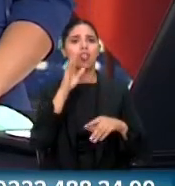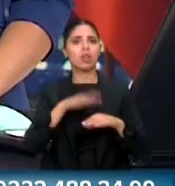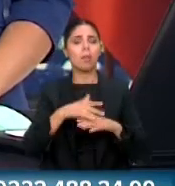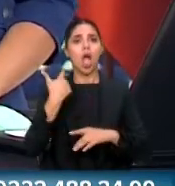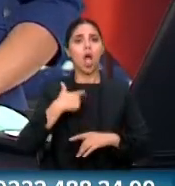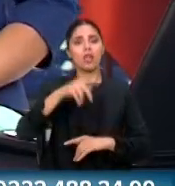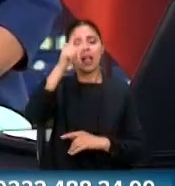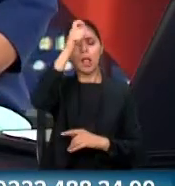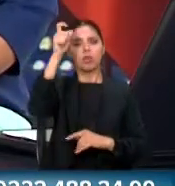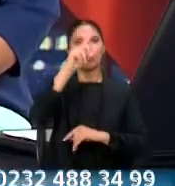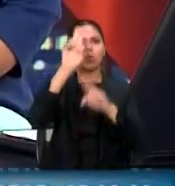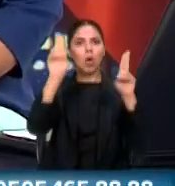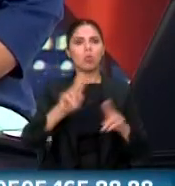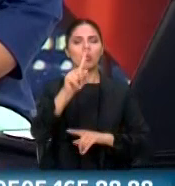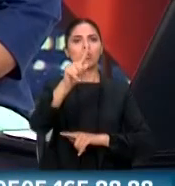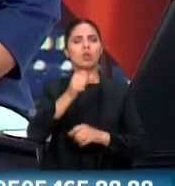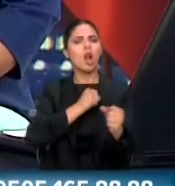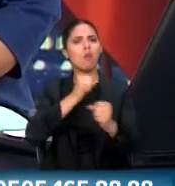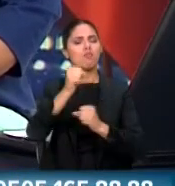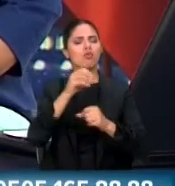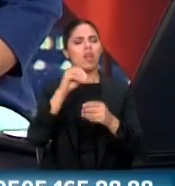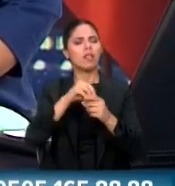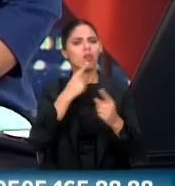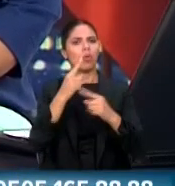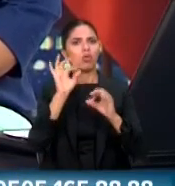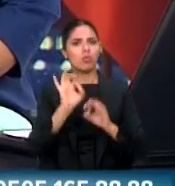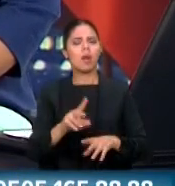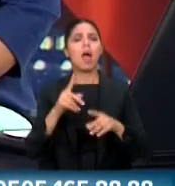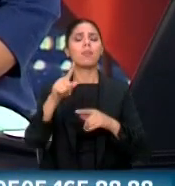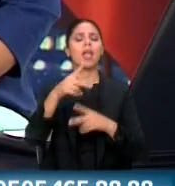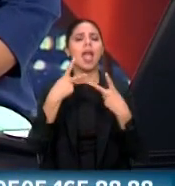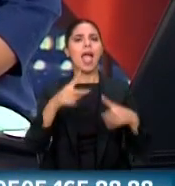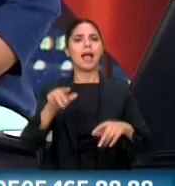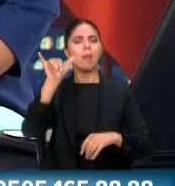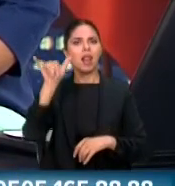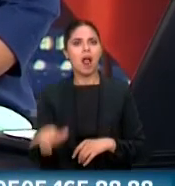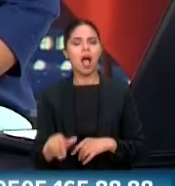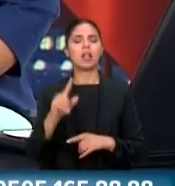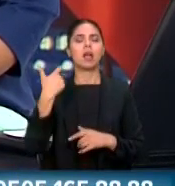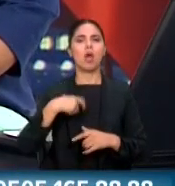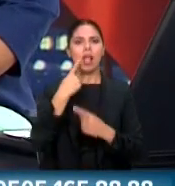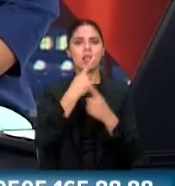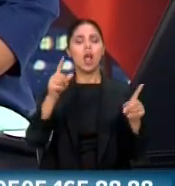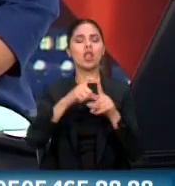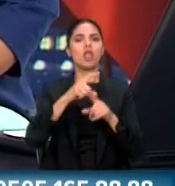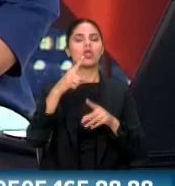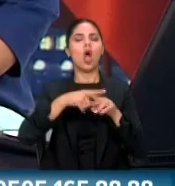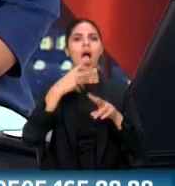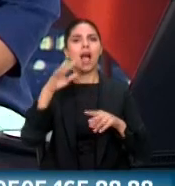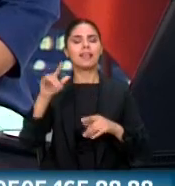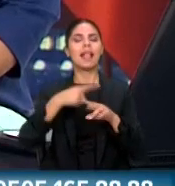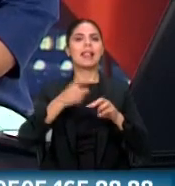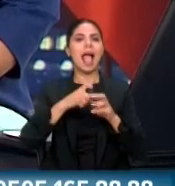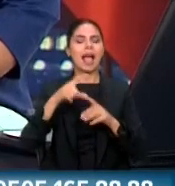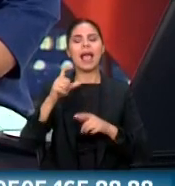Türkiye'nin uluslararası arenada yürüttüğü mücadelelere değindi ve egemenlik haklarımıza vurgu yaptı. Doğu Akdeniz ve Ege'de haklarımızı